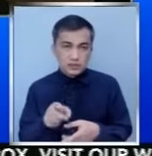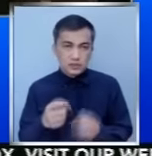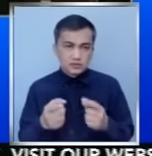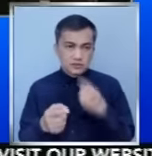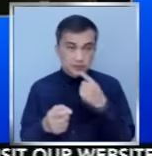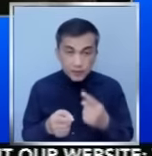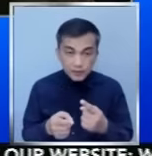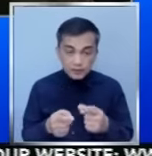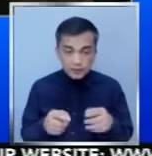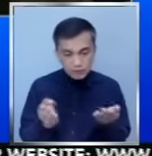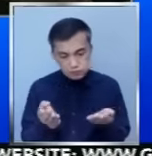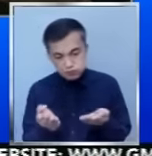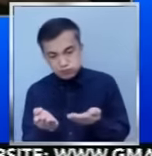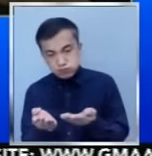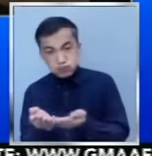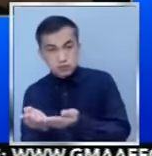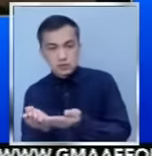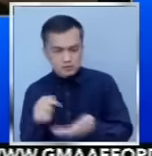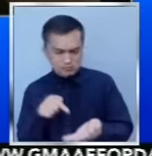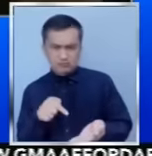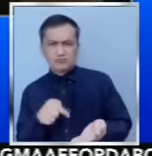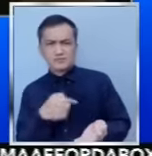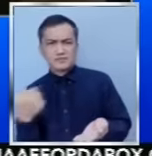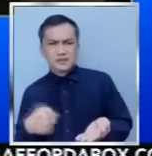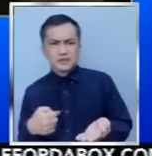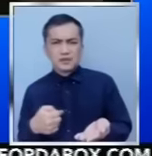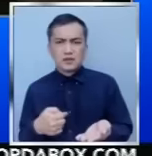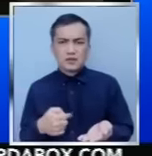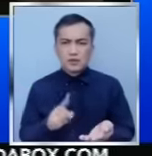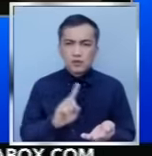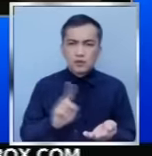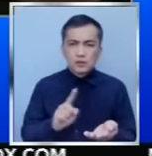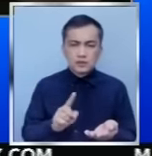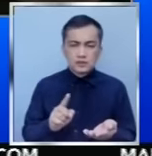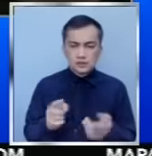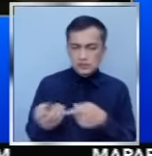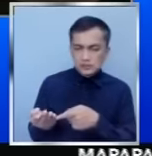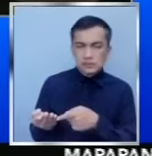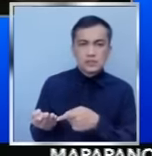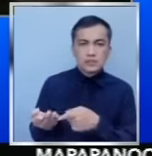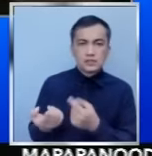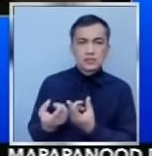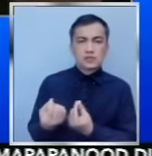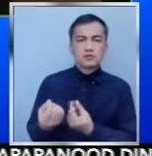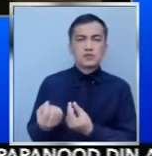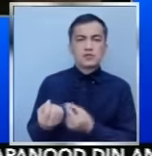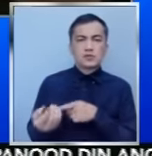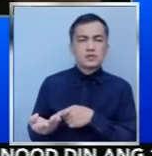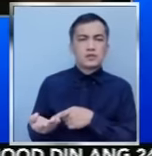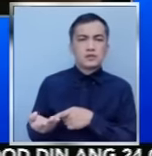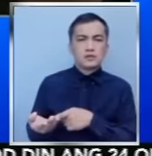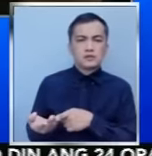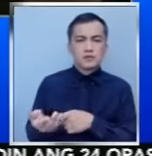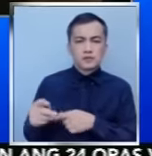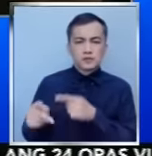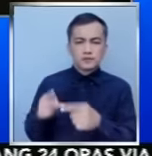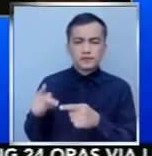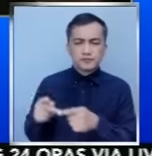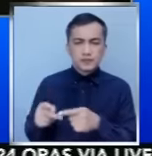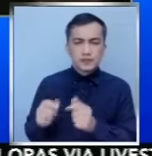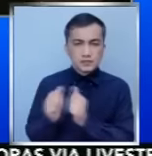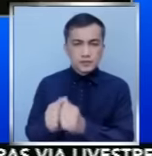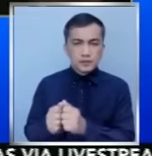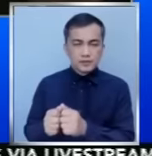dumidikit yyung kanilang barko ah Ano naman yung nagiging instant reaction o ano yung ginagawa nung mga tao mga kasamahan mo na